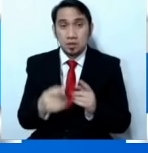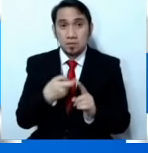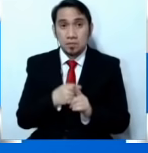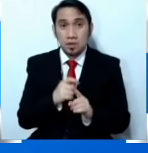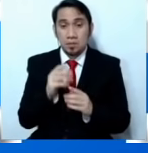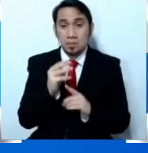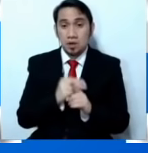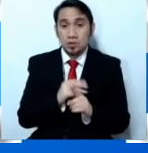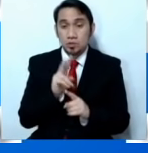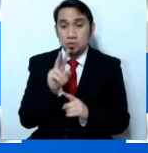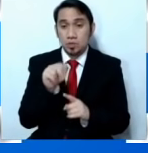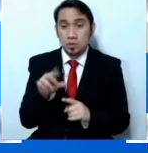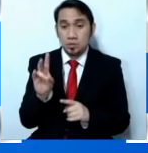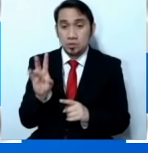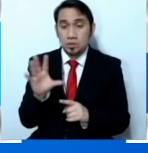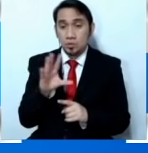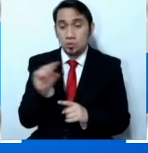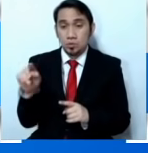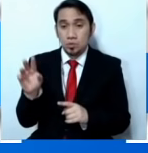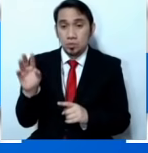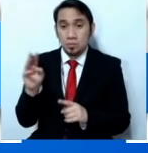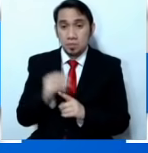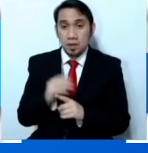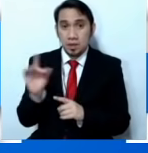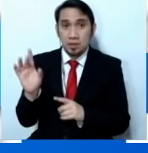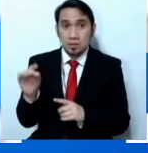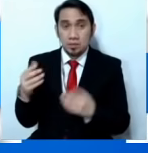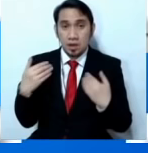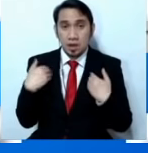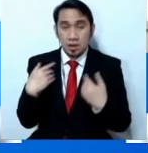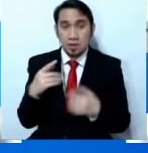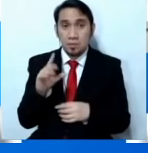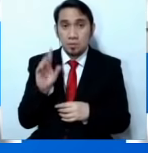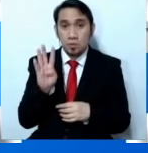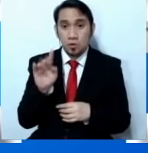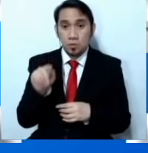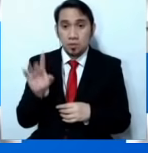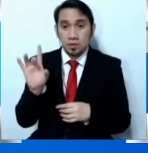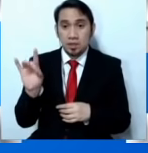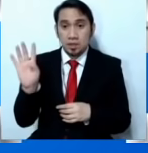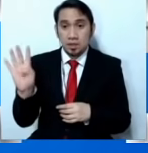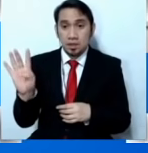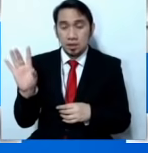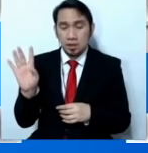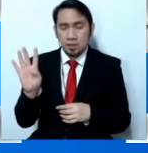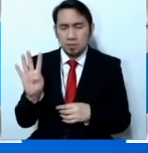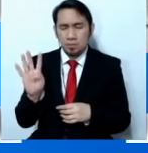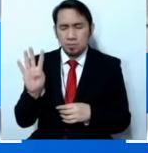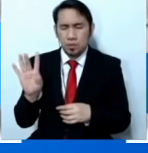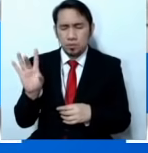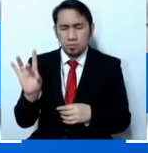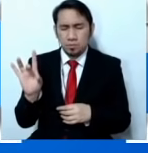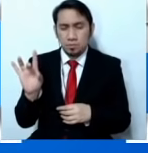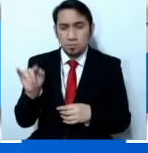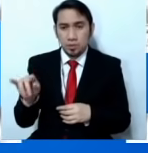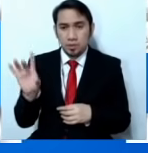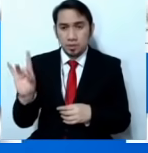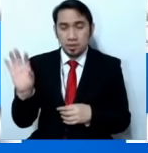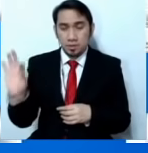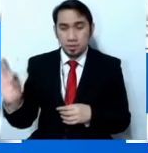hanggang May 2018 na nagkakahalaga ng 4.89 billion pesos. Ang Alfredo Builders naman na pag-aari ng half-brother ni